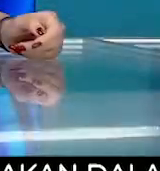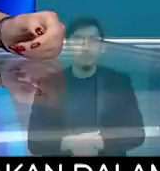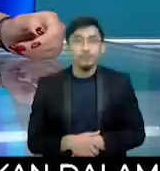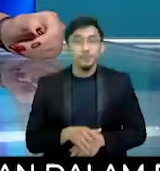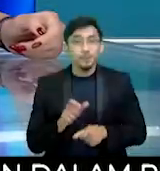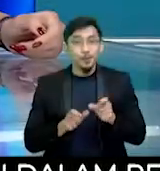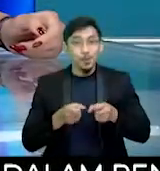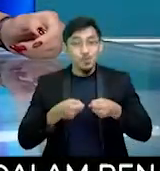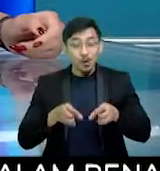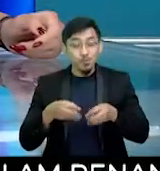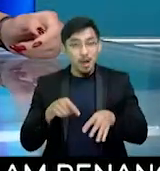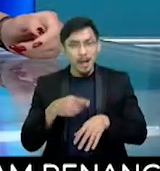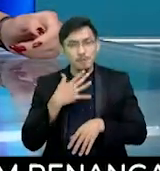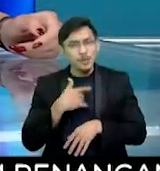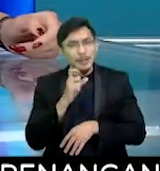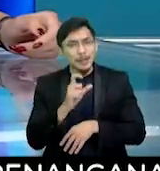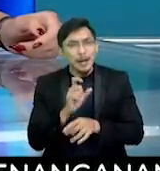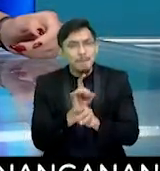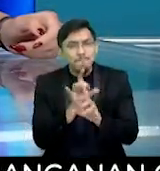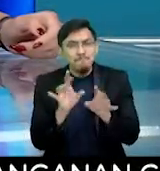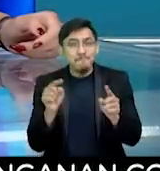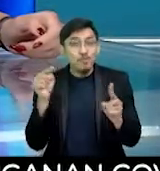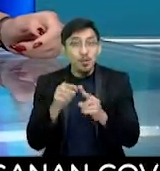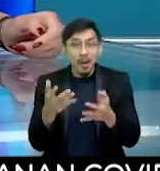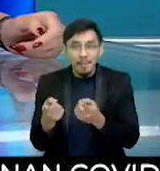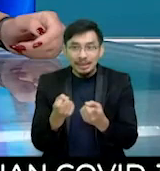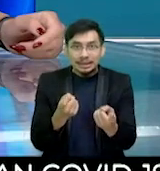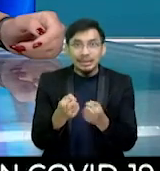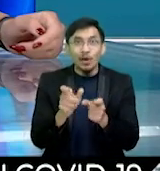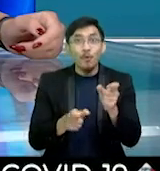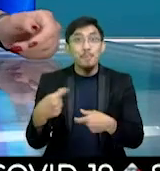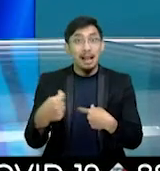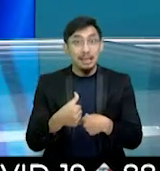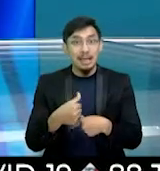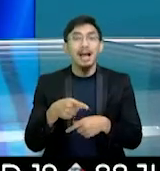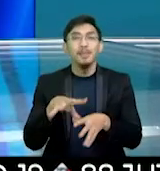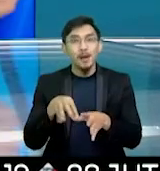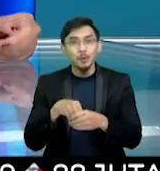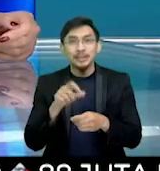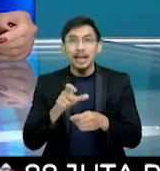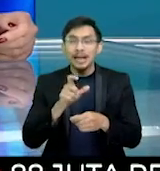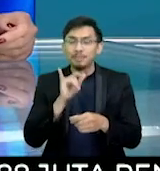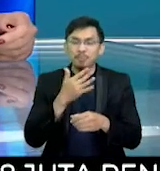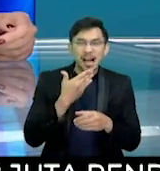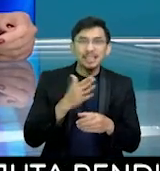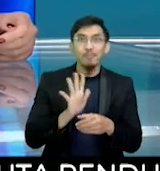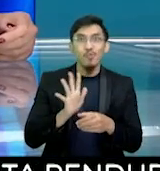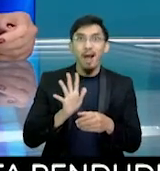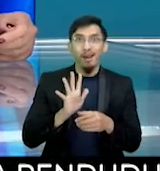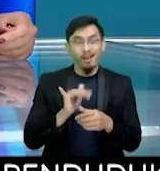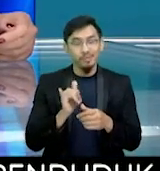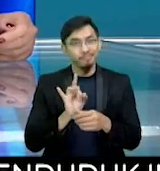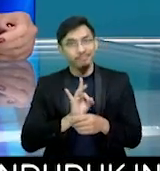Kembali bersama kami pemirsa, berbagai cara dilakukan para pedagang untuk menarik pembeli, termasuk dengan cara yang agak di luar kebiasaan. Di